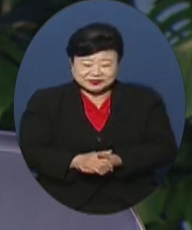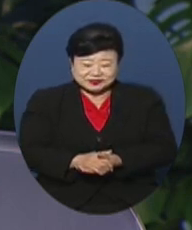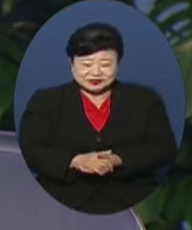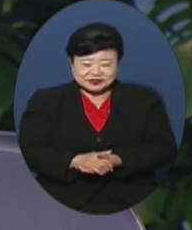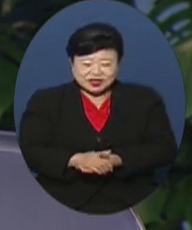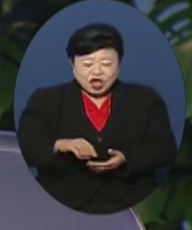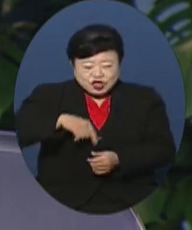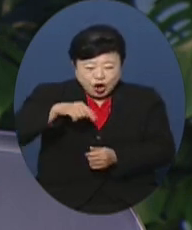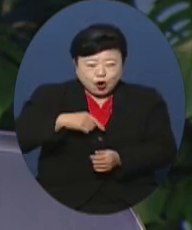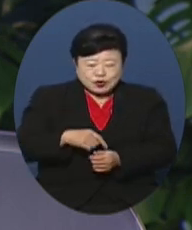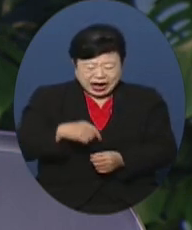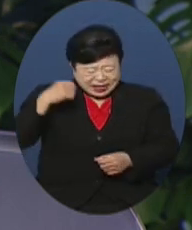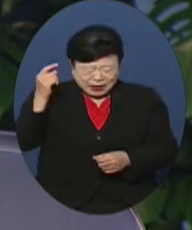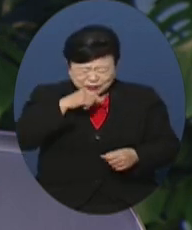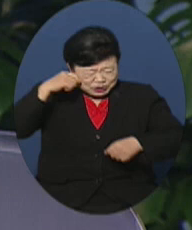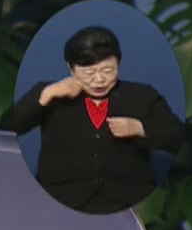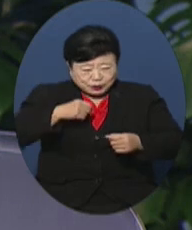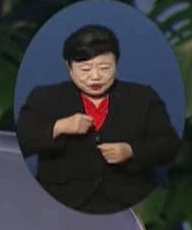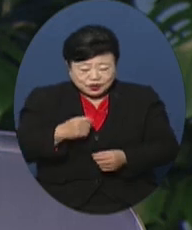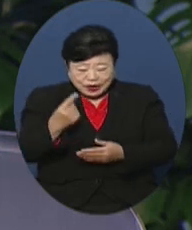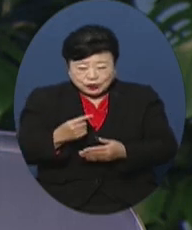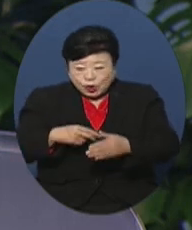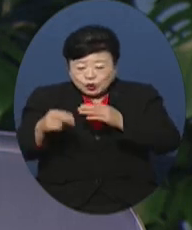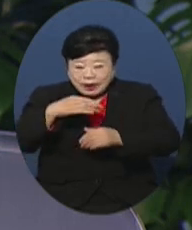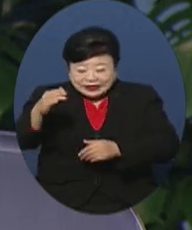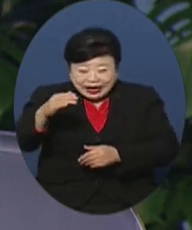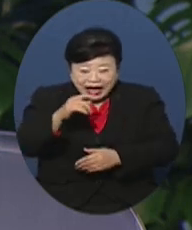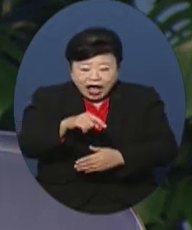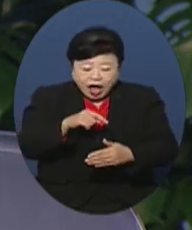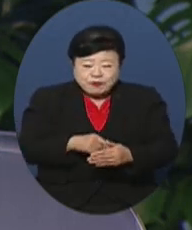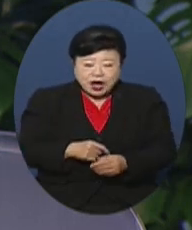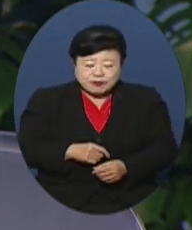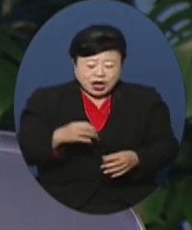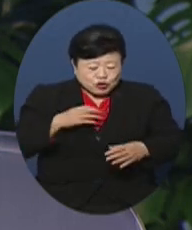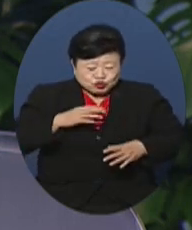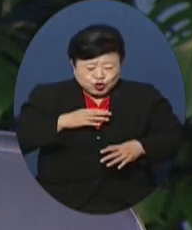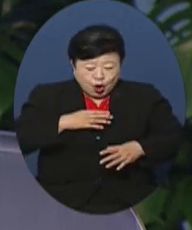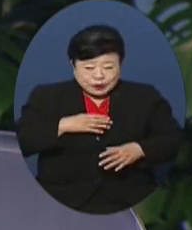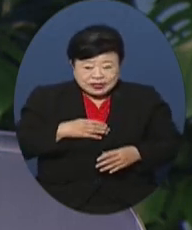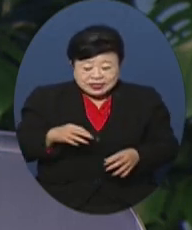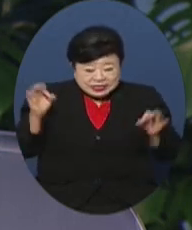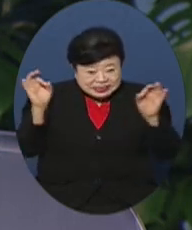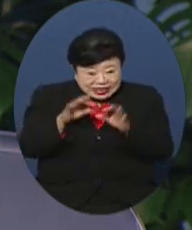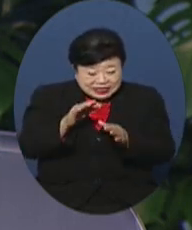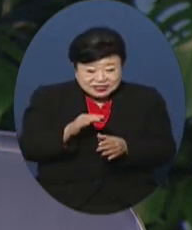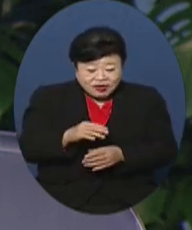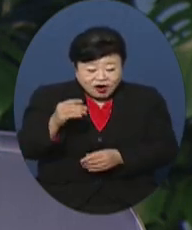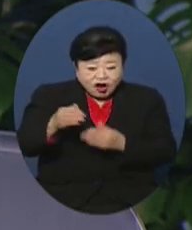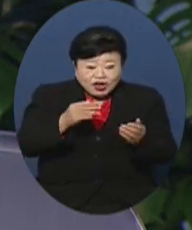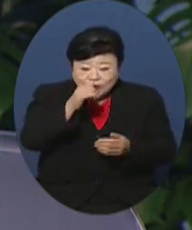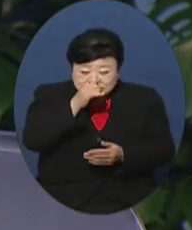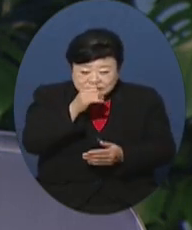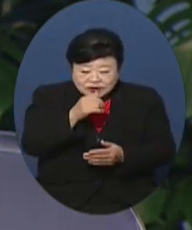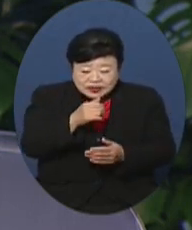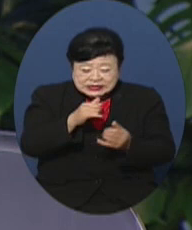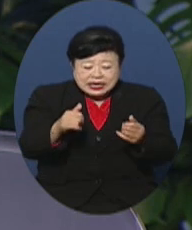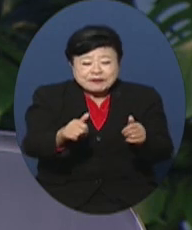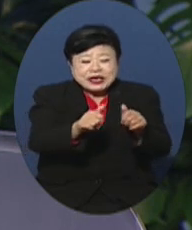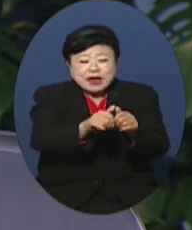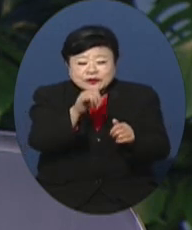생각이 들어서 마음의 두려움이 사라졌던 것입니다. 사람이 함께